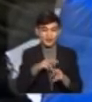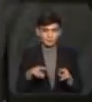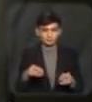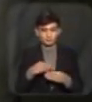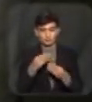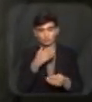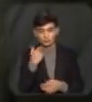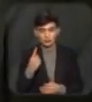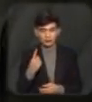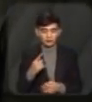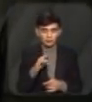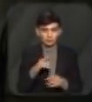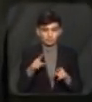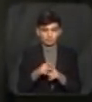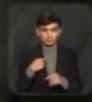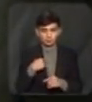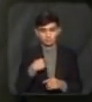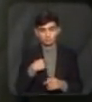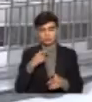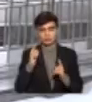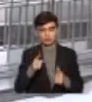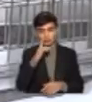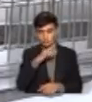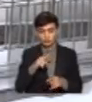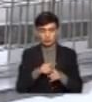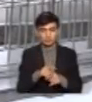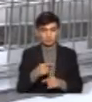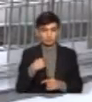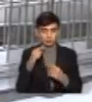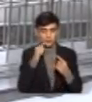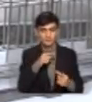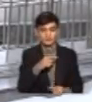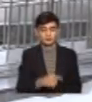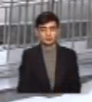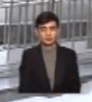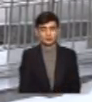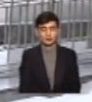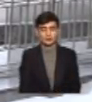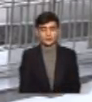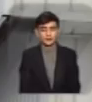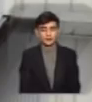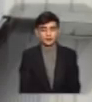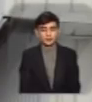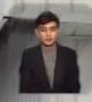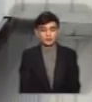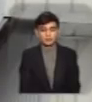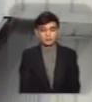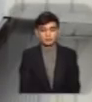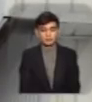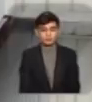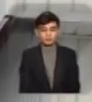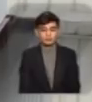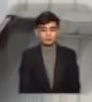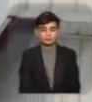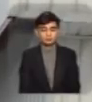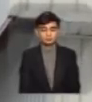баласы бар. Біз келіспейміз. Келіспейміз біз. Самал Қабышева, Қанат Өмірәлінов, Информбюро, Алматы